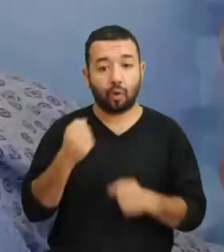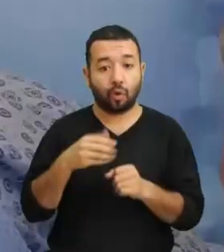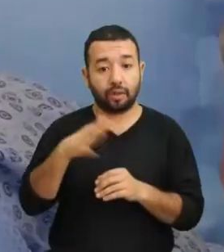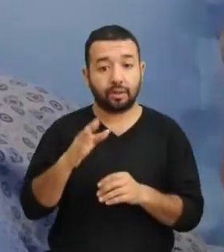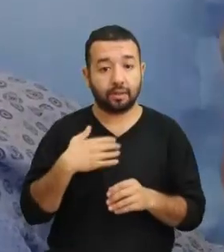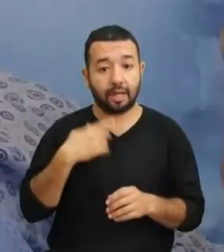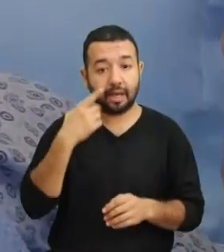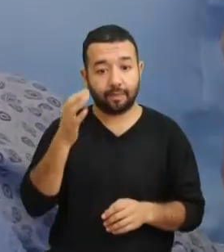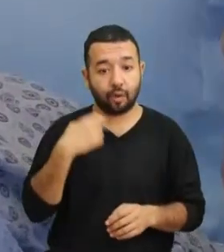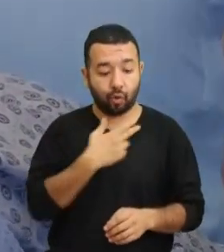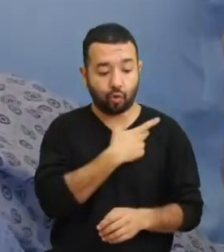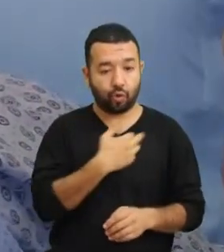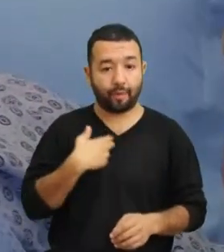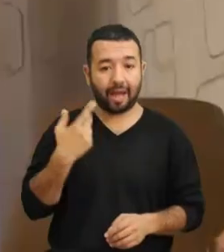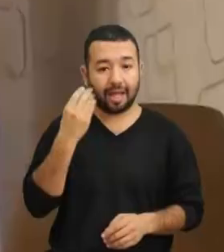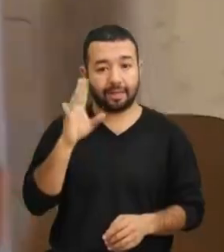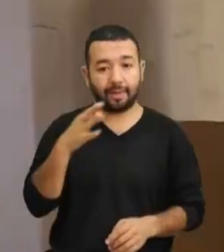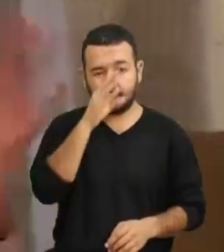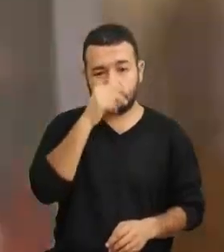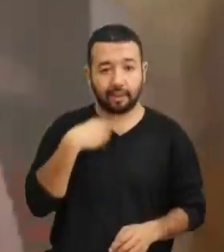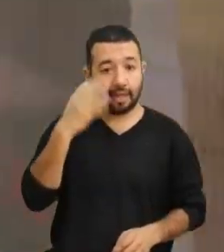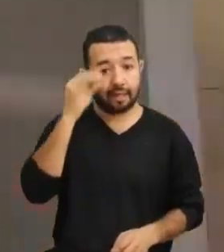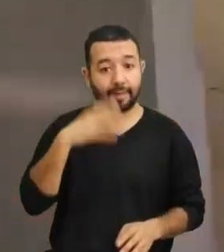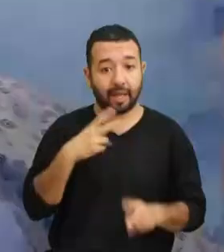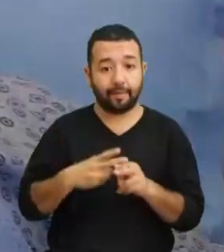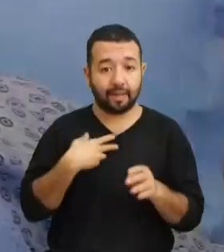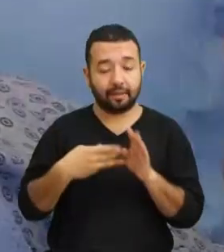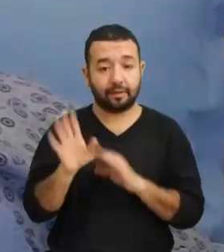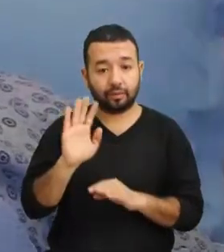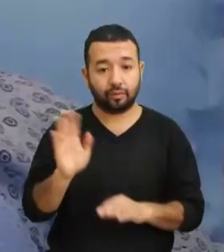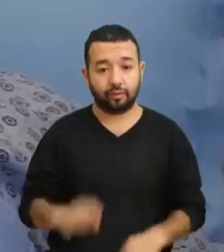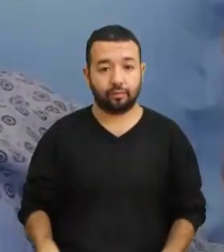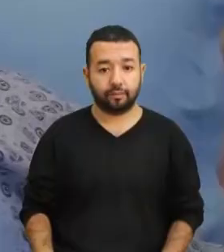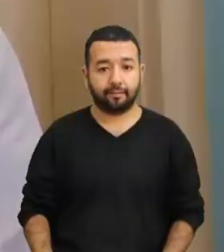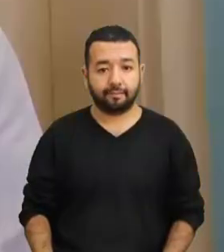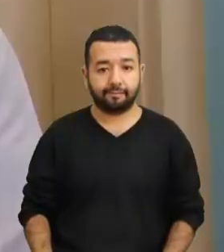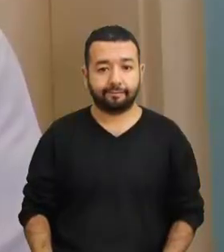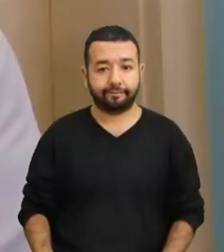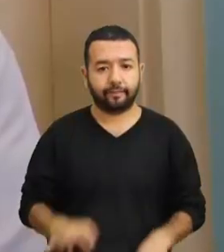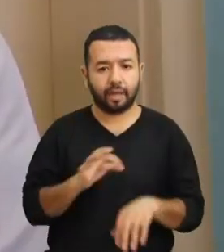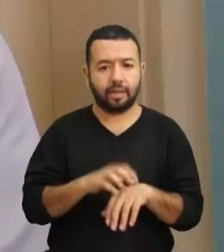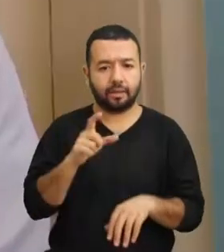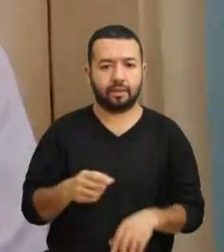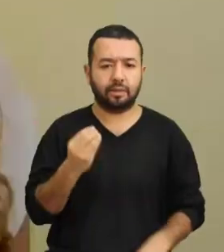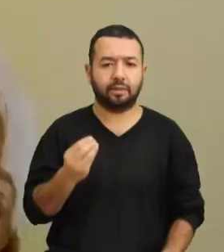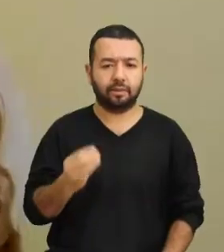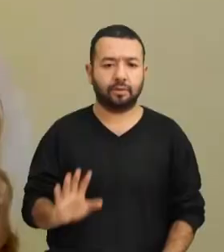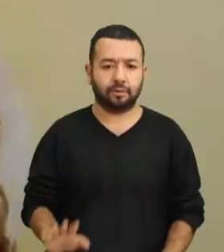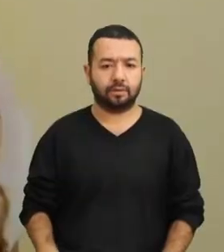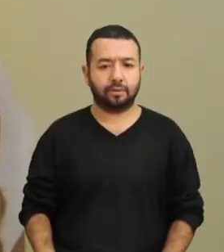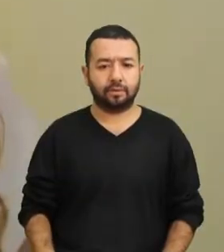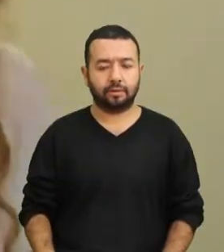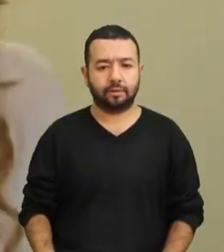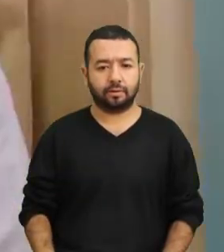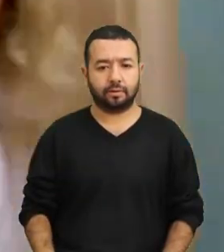dışarıya mukayyet ol. Numara yaptığım anlaşılmasın, koş. Ah, hemen Tim, hemen. Hadi, hadi koş. Hastamızın durumu gayet iyi.